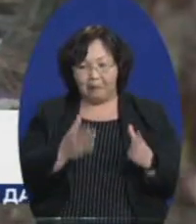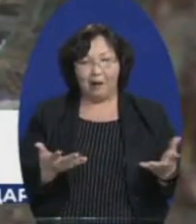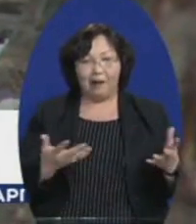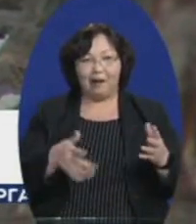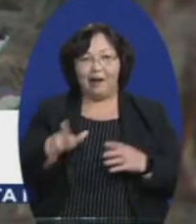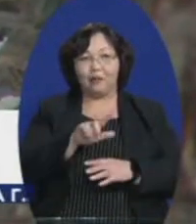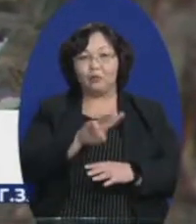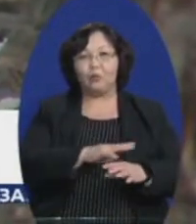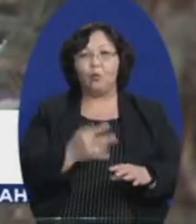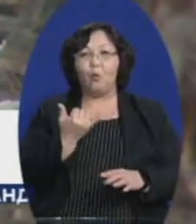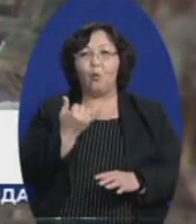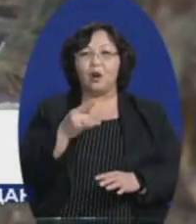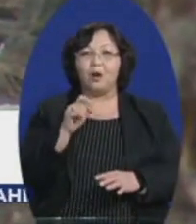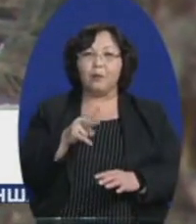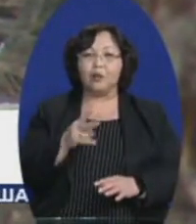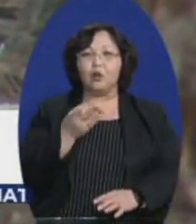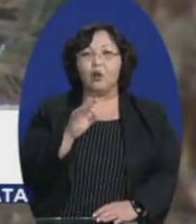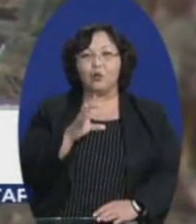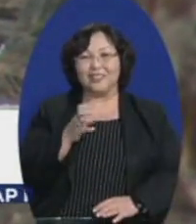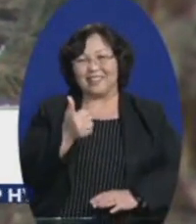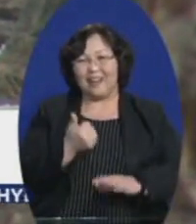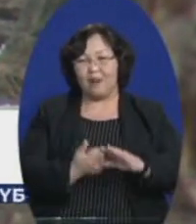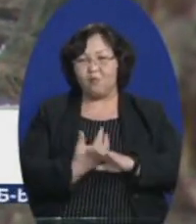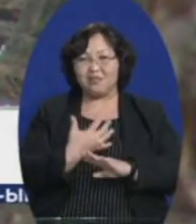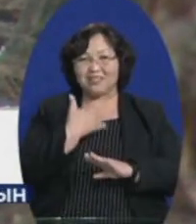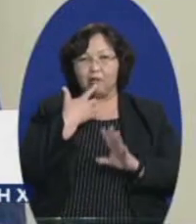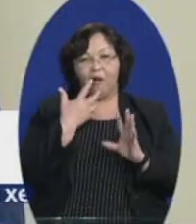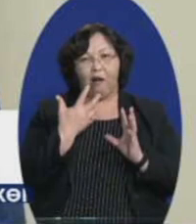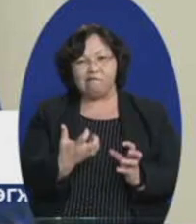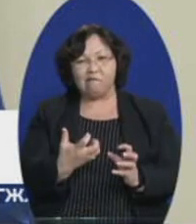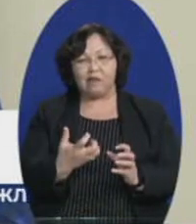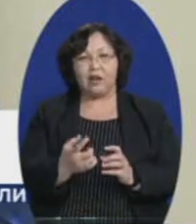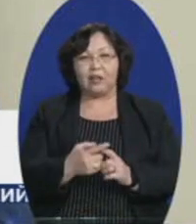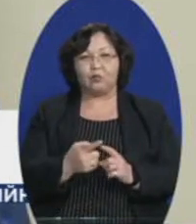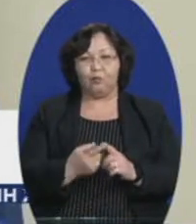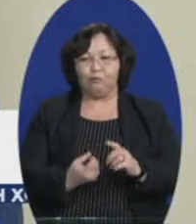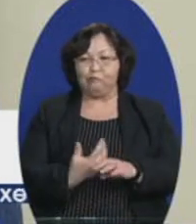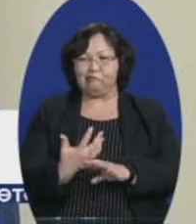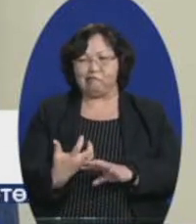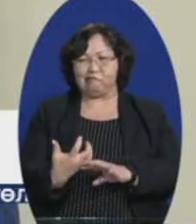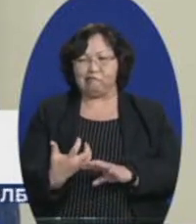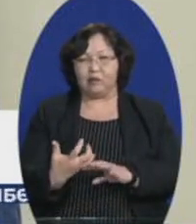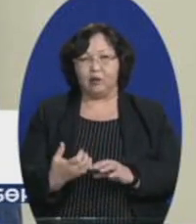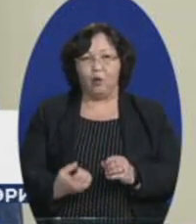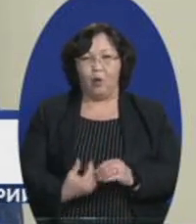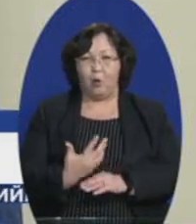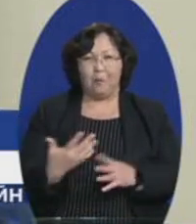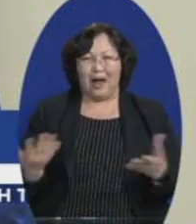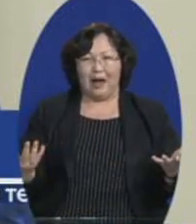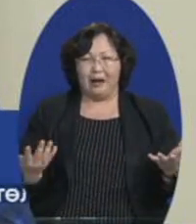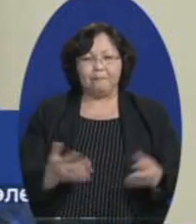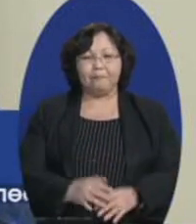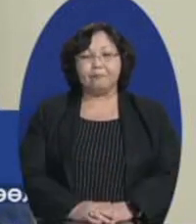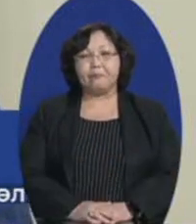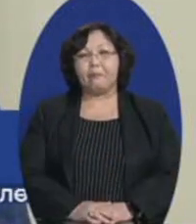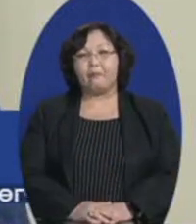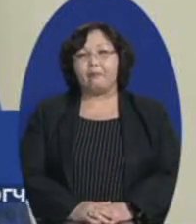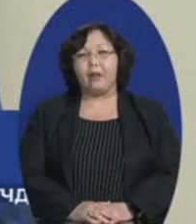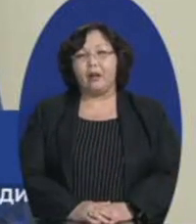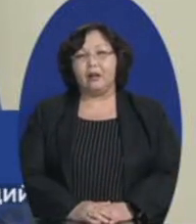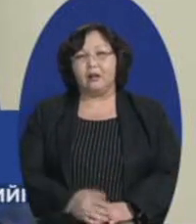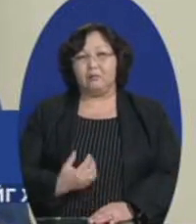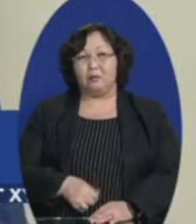доройтоход хүрсэн гэдгийг хуулийн хилцүүлэгт оролцсон малчид хэлж байла. Тэгээ эргээд өссөн малаа бол одоо зах зээл эргүүлэх гэхээр